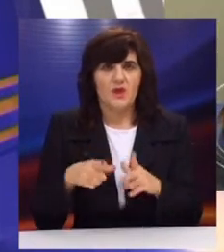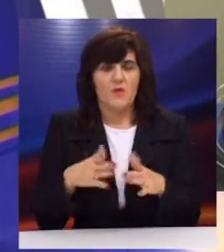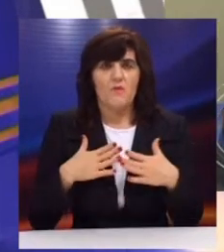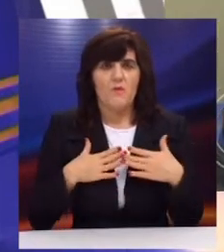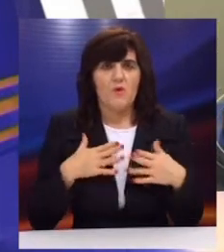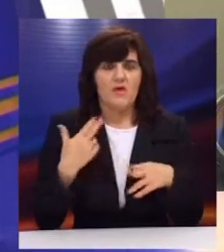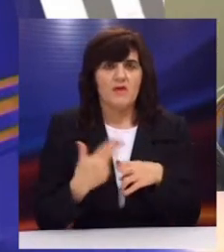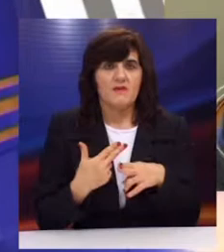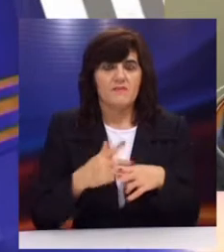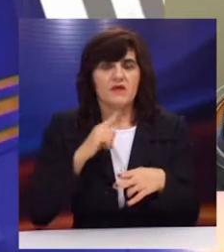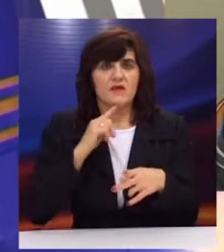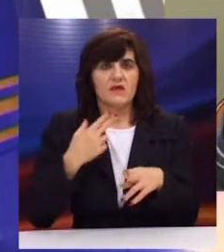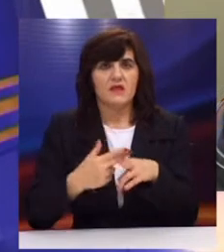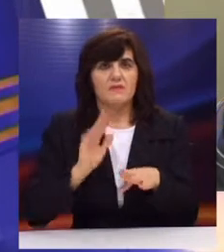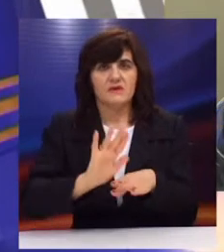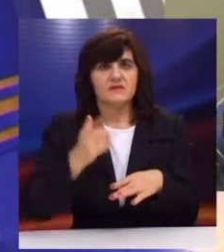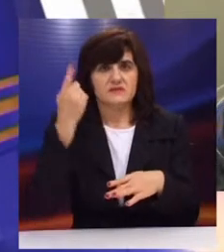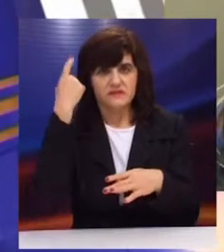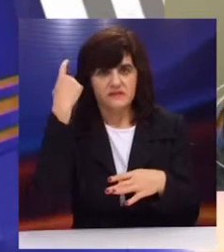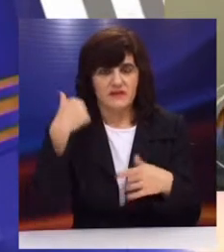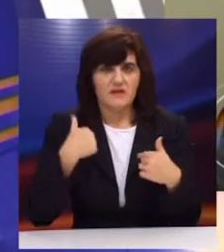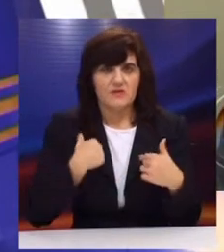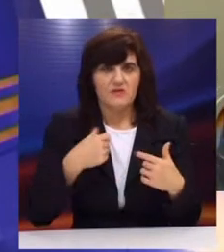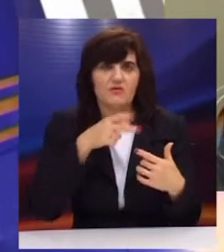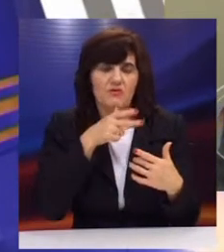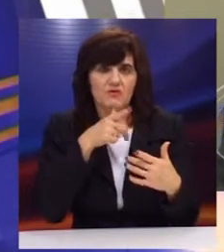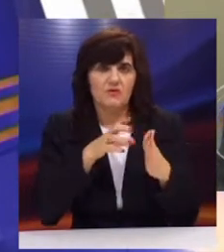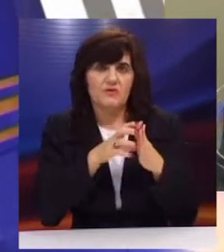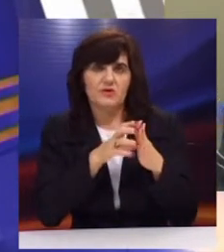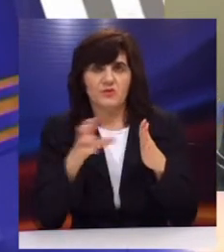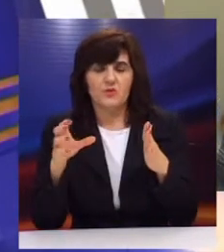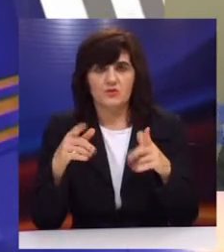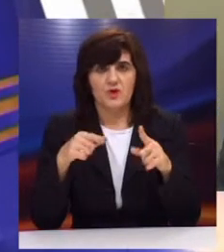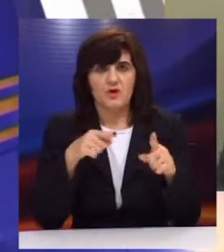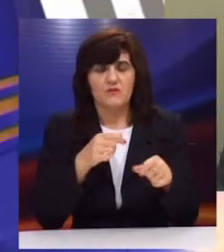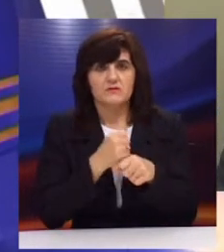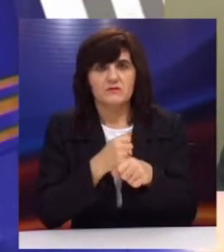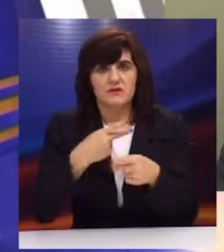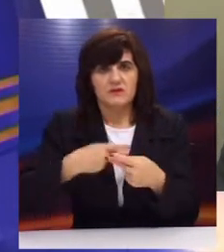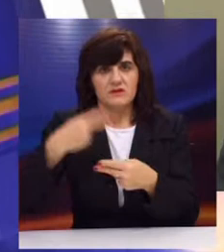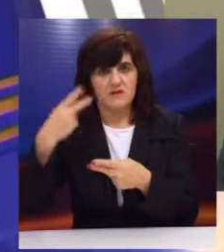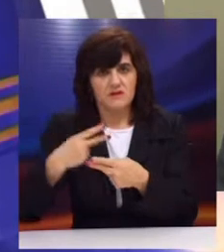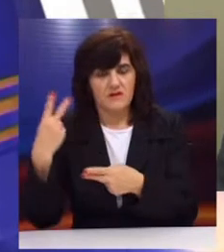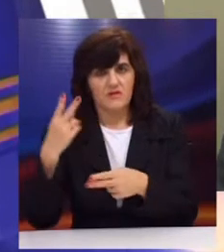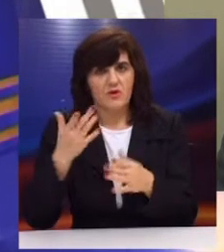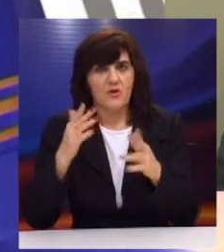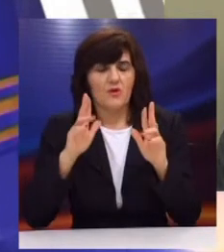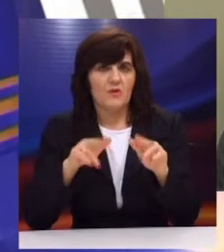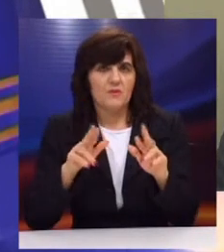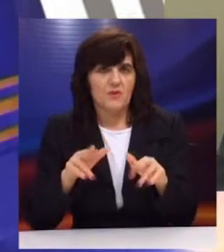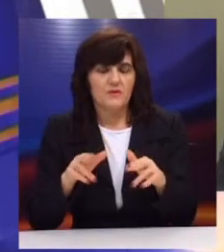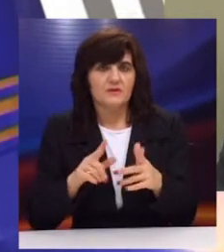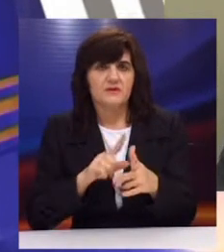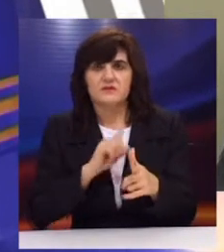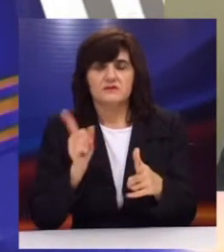ime sekretarijata mogu samo da poželim da što duže učenici koriste ovu zgradu, ove mogućnosti, sve